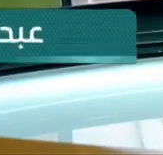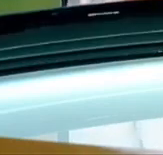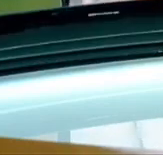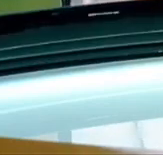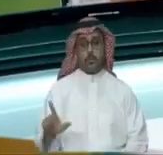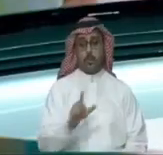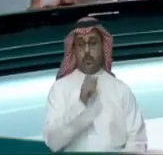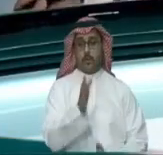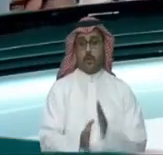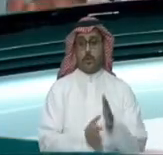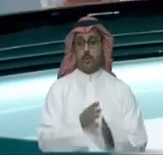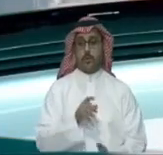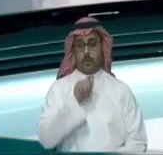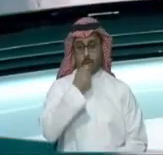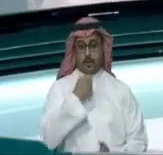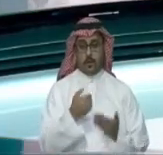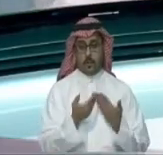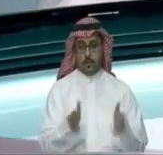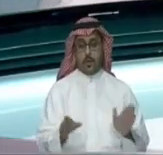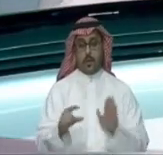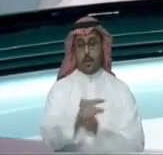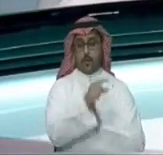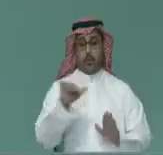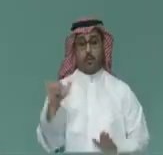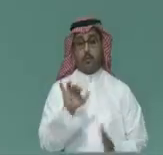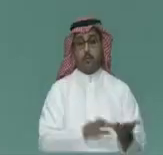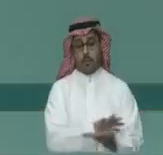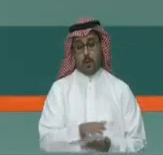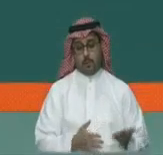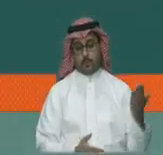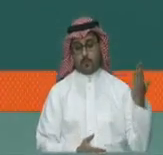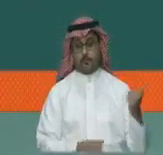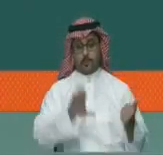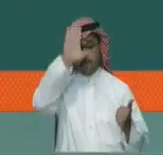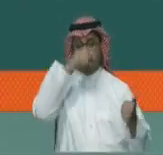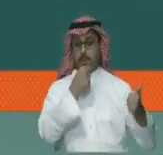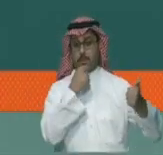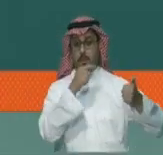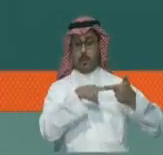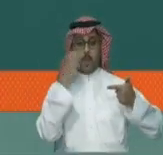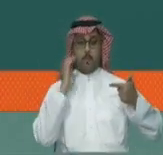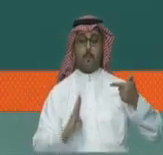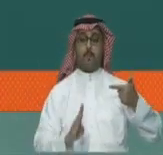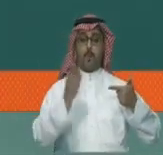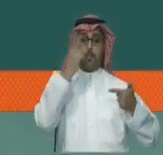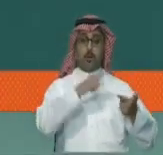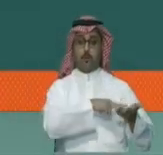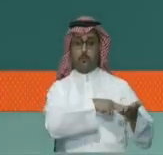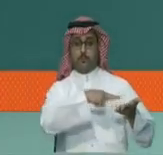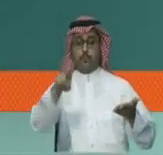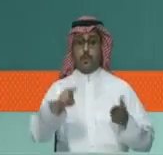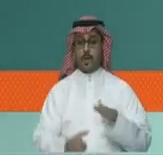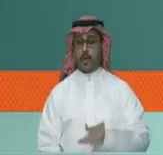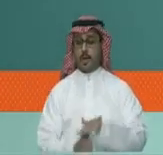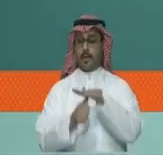ومن زميلنا في لغة الإشارة عبدالله العقلة. والبداية بالعناوين: خادم الحرمين الشريفين وسمو ولي العهد